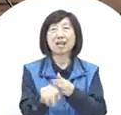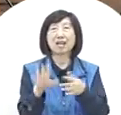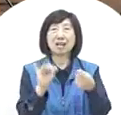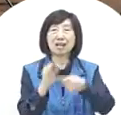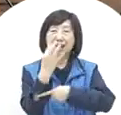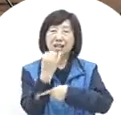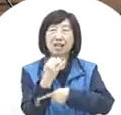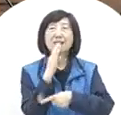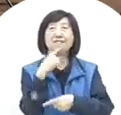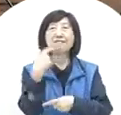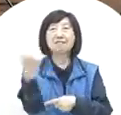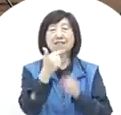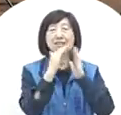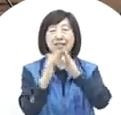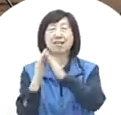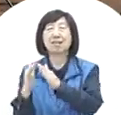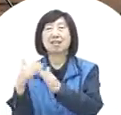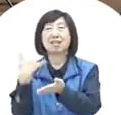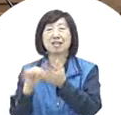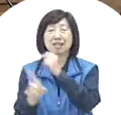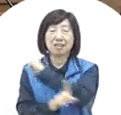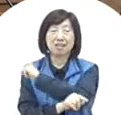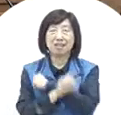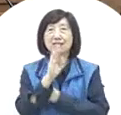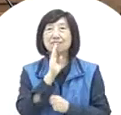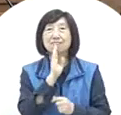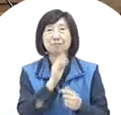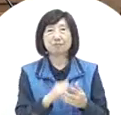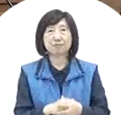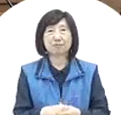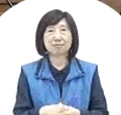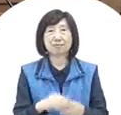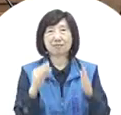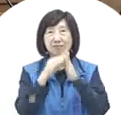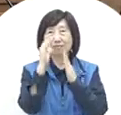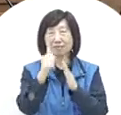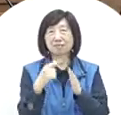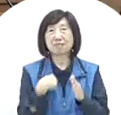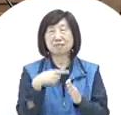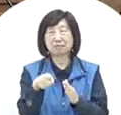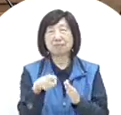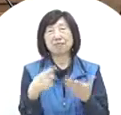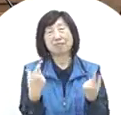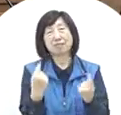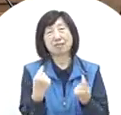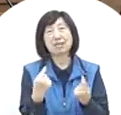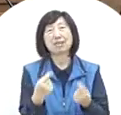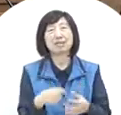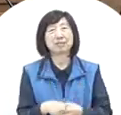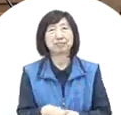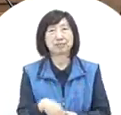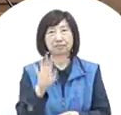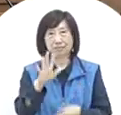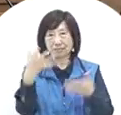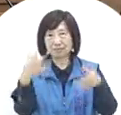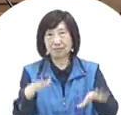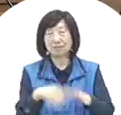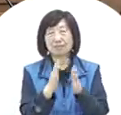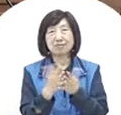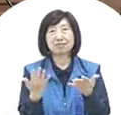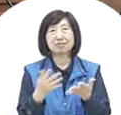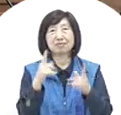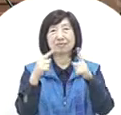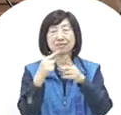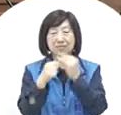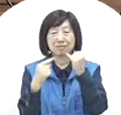其实在六都里面算排名末段班。但是， 是的， 局长，我们不可否认哦，我们还是有很多的黑数，